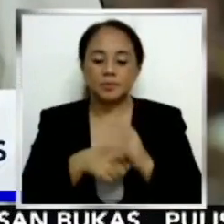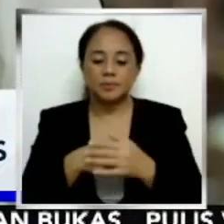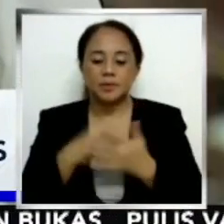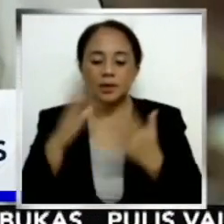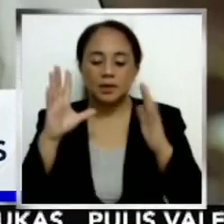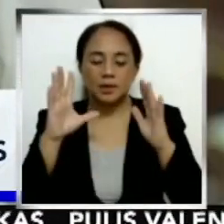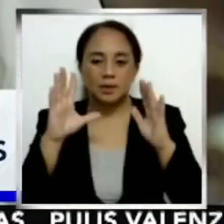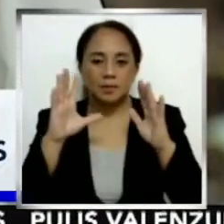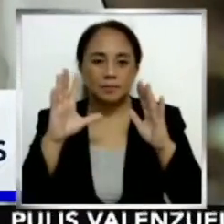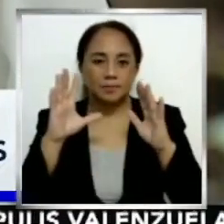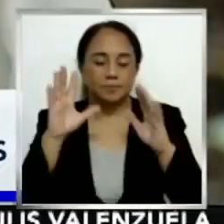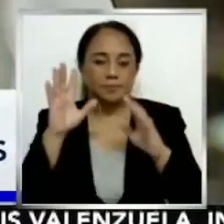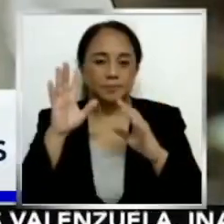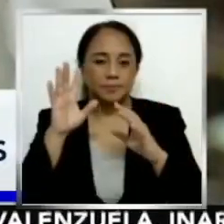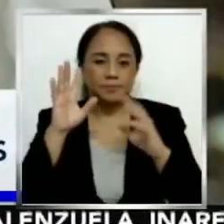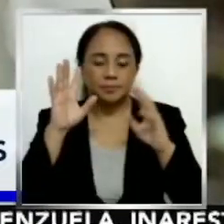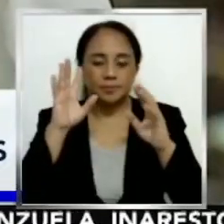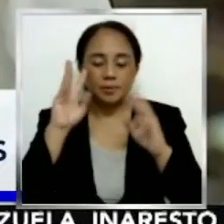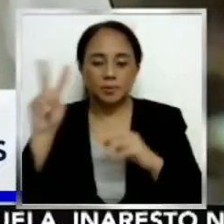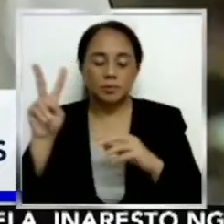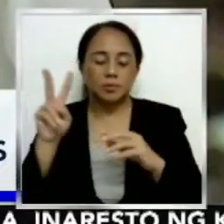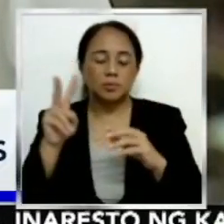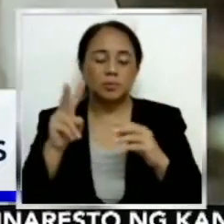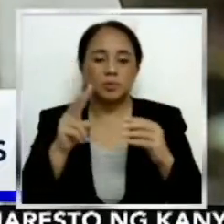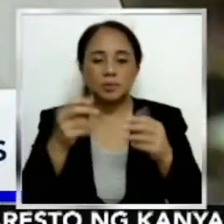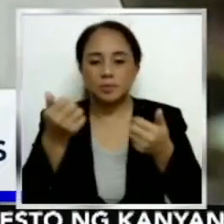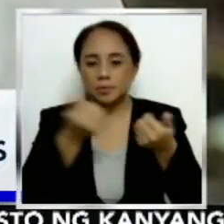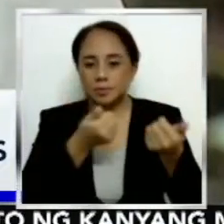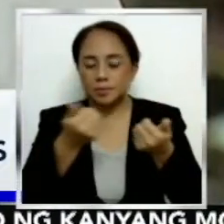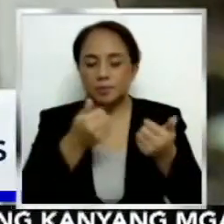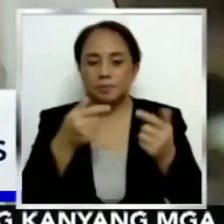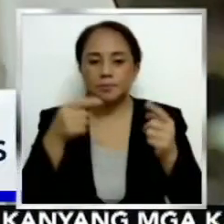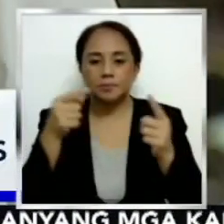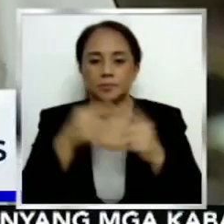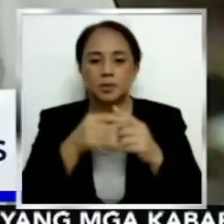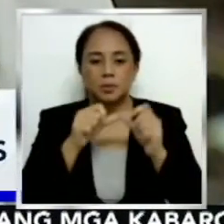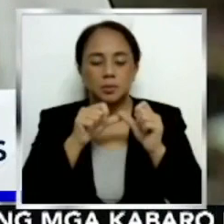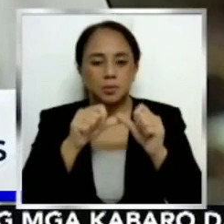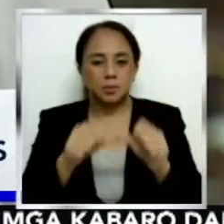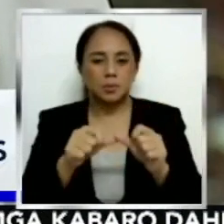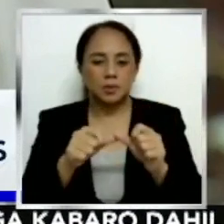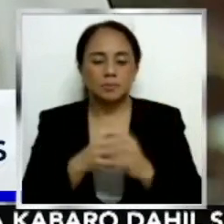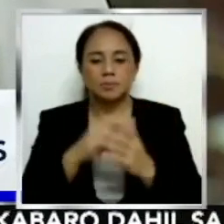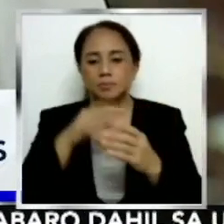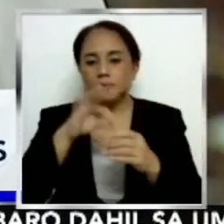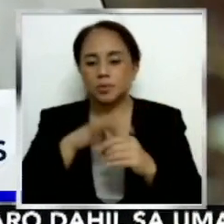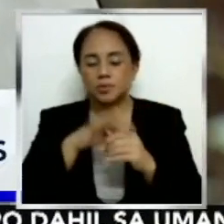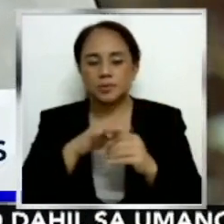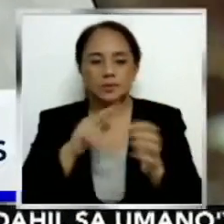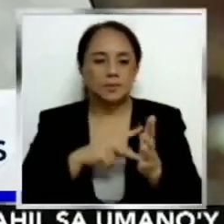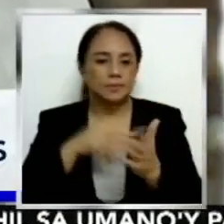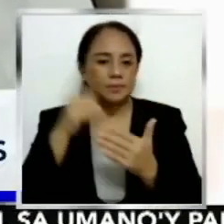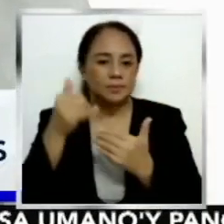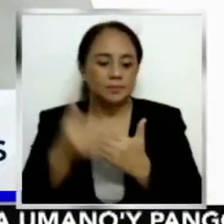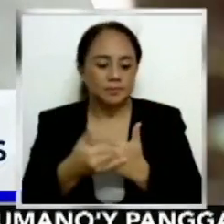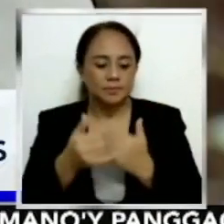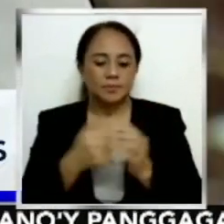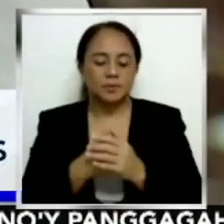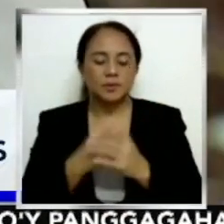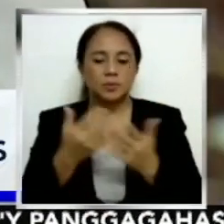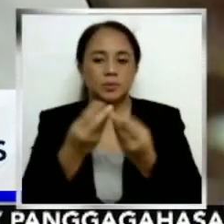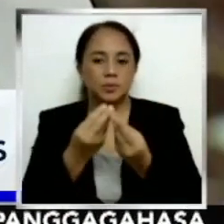administration's direction towards aggressively pursuing programs and projects that will address